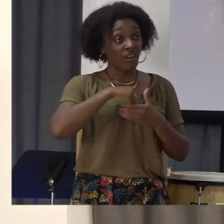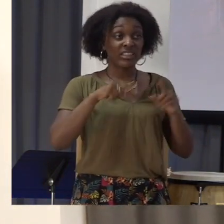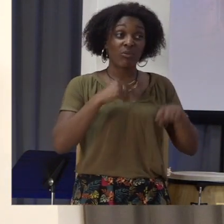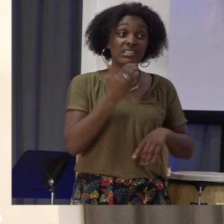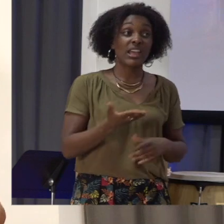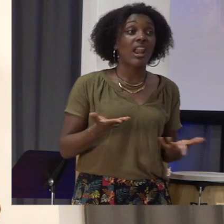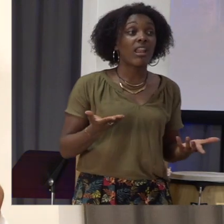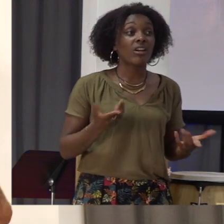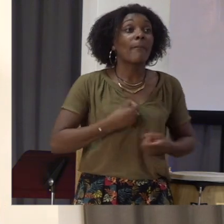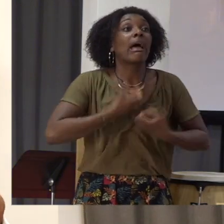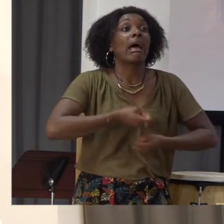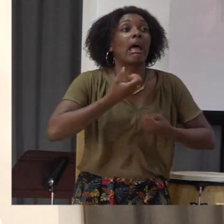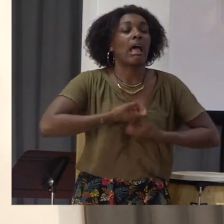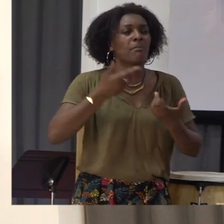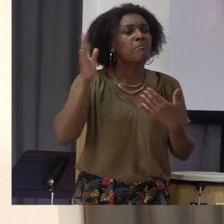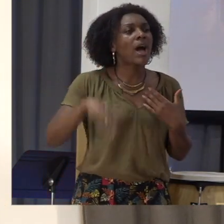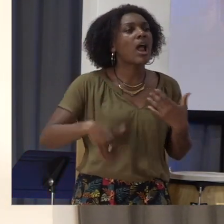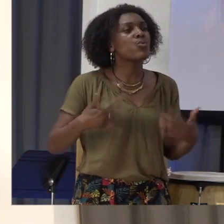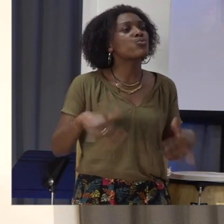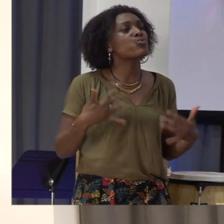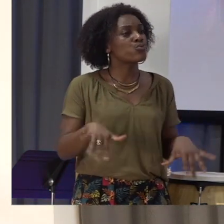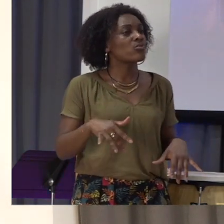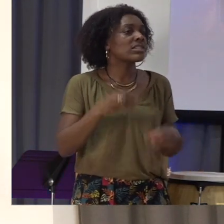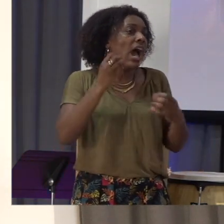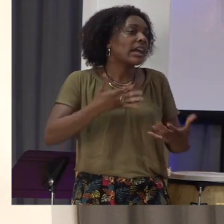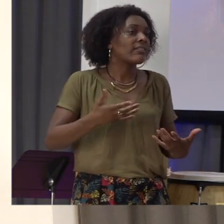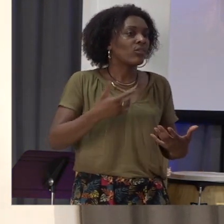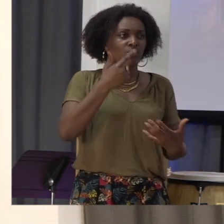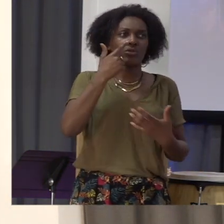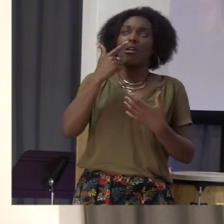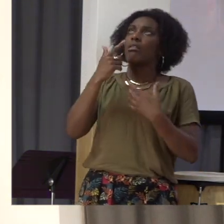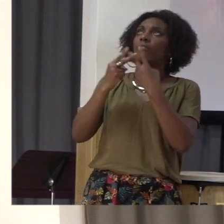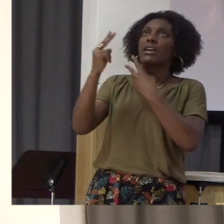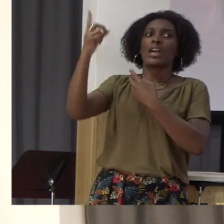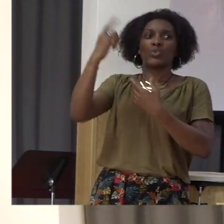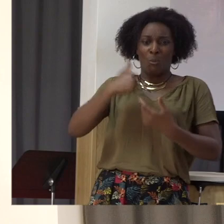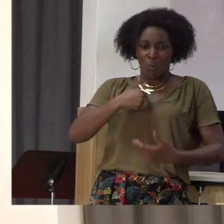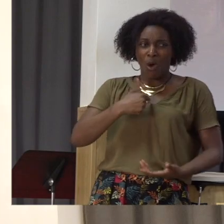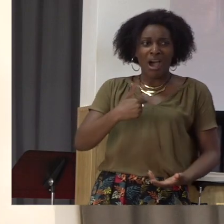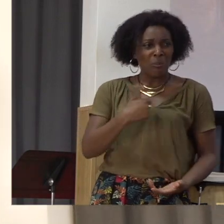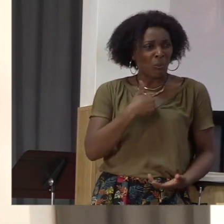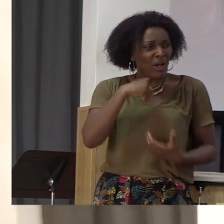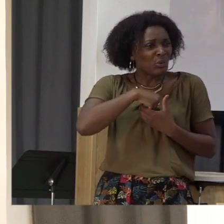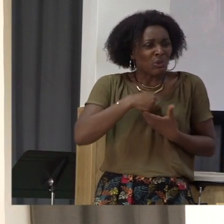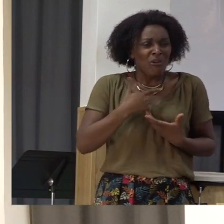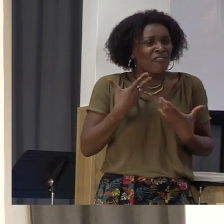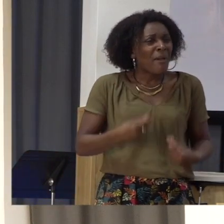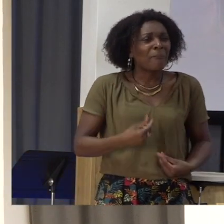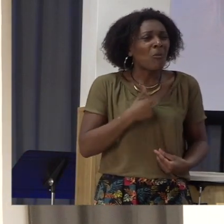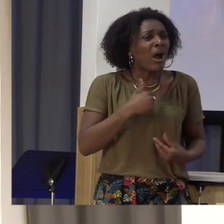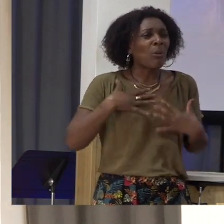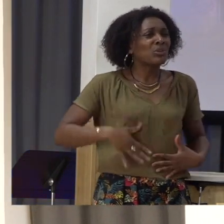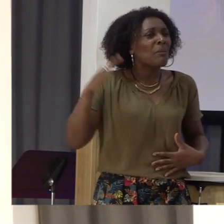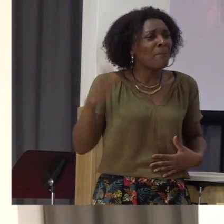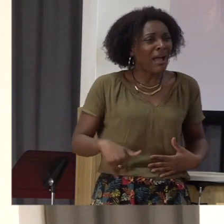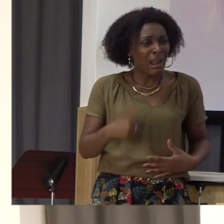mais Seigneur, est-ce que vraiment, moi, je vais faire l'affaire? Est-ce que moi, tel que je suis, avec mes faiblesses, ça va